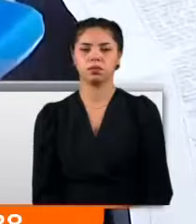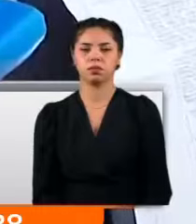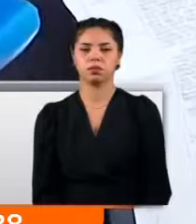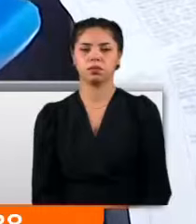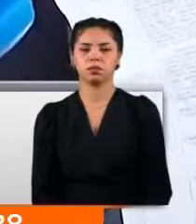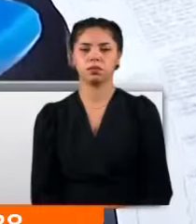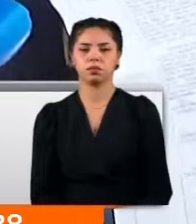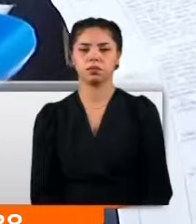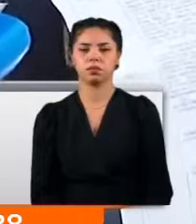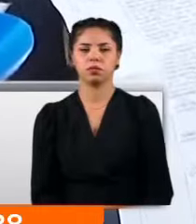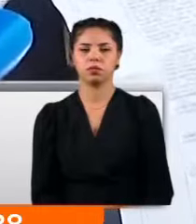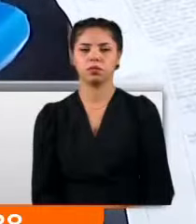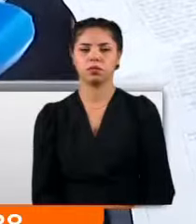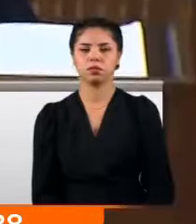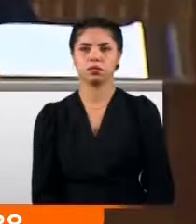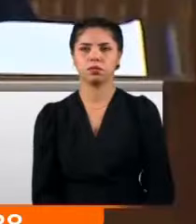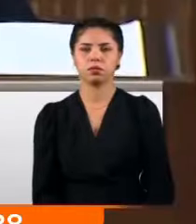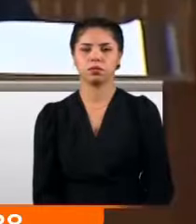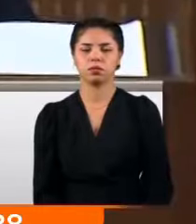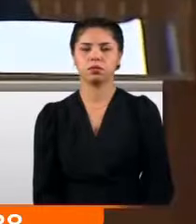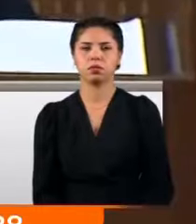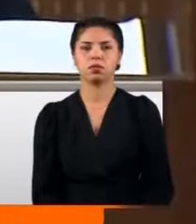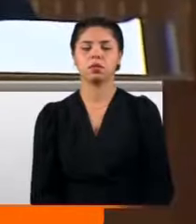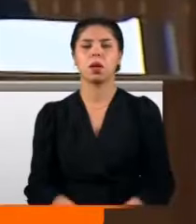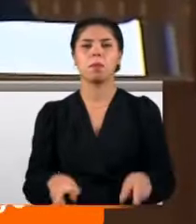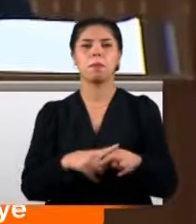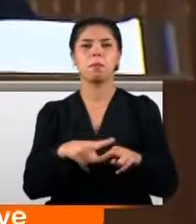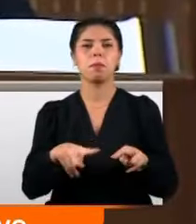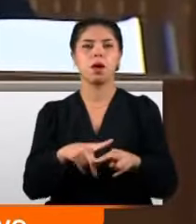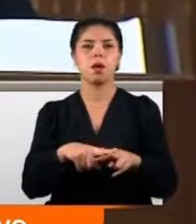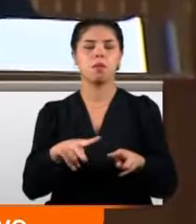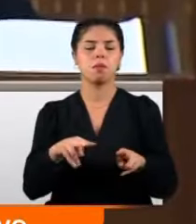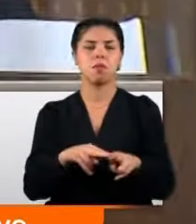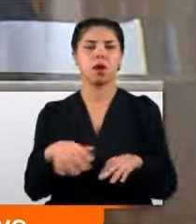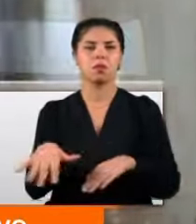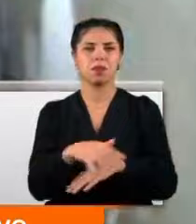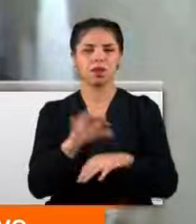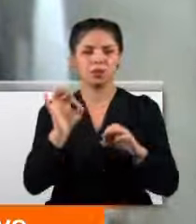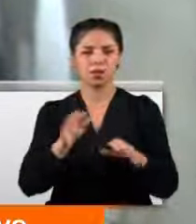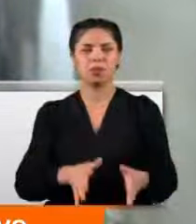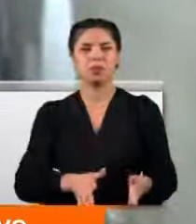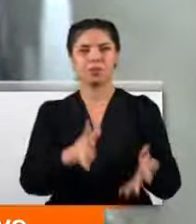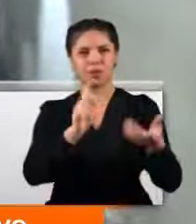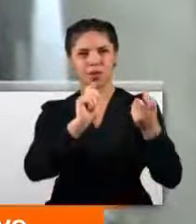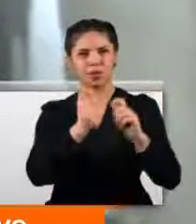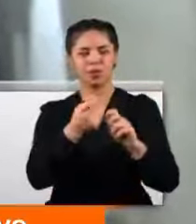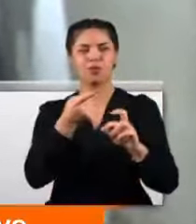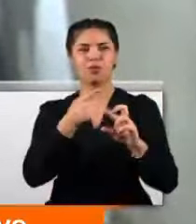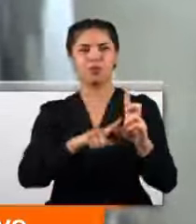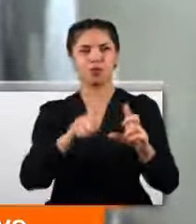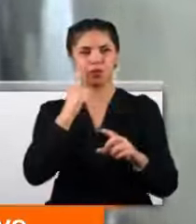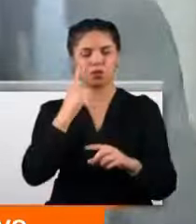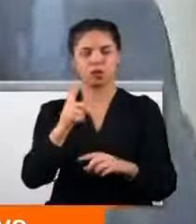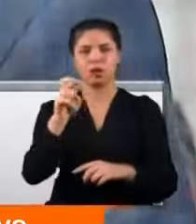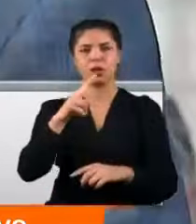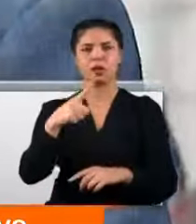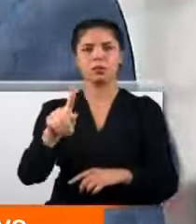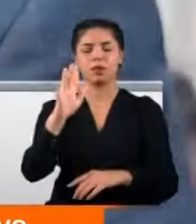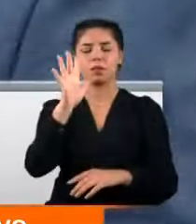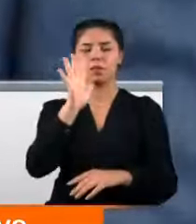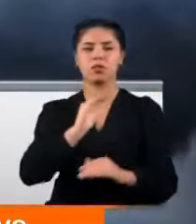topraklarımıza peşkeş çekmektedir Mamak küçükkayaş mahallesi'de başlayan kentsel dönüşüm projesi kapsamında 800'den